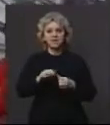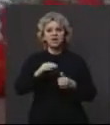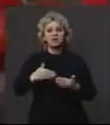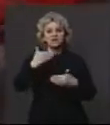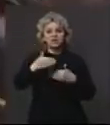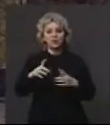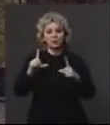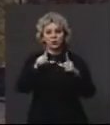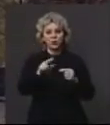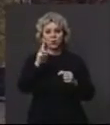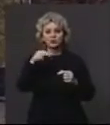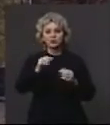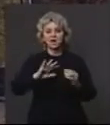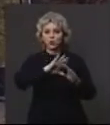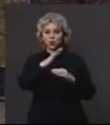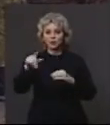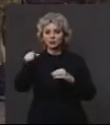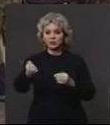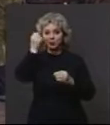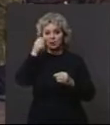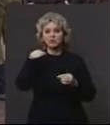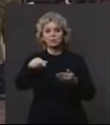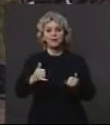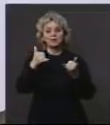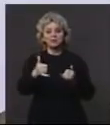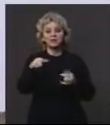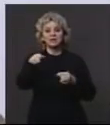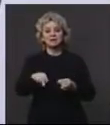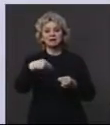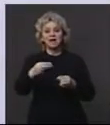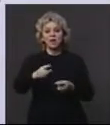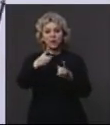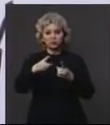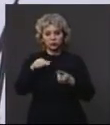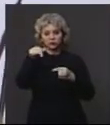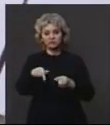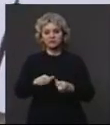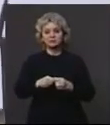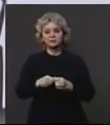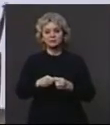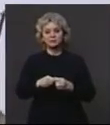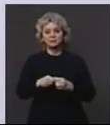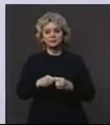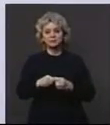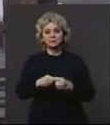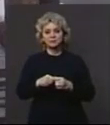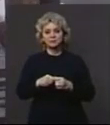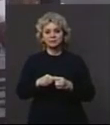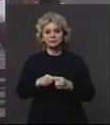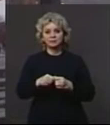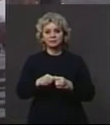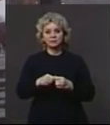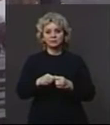Финишировал пробег в Кумжинской роще. У мемориала участники почтили память погибших и дали победный оружейный салют.